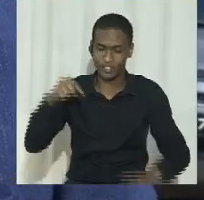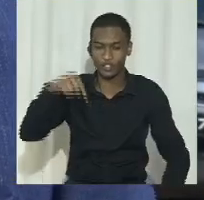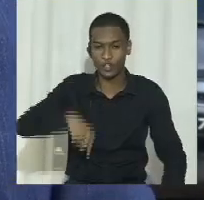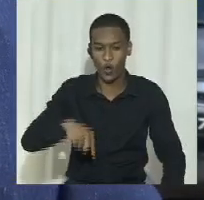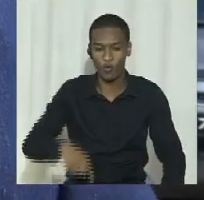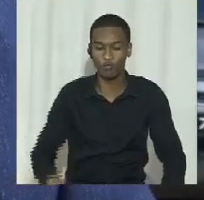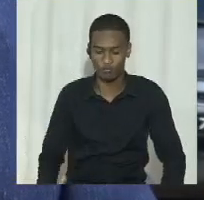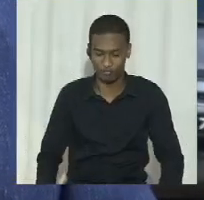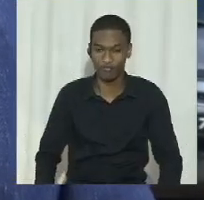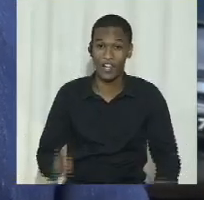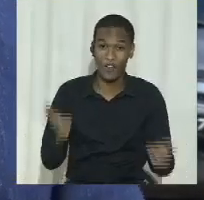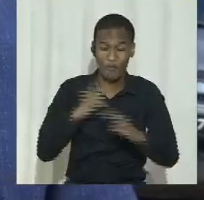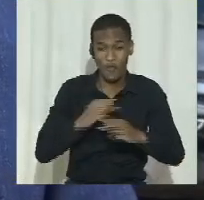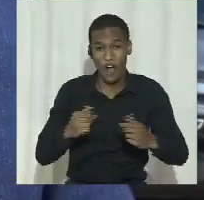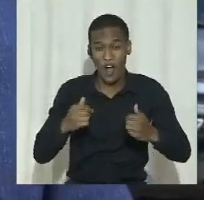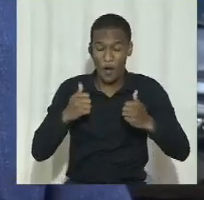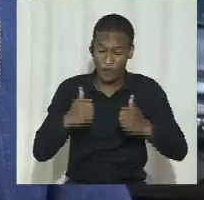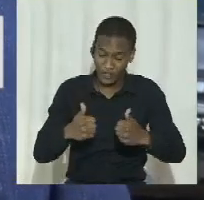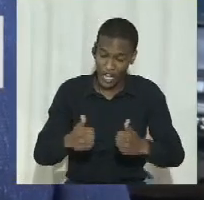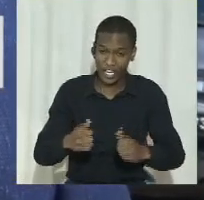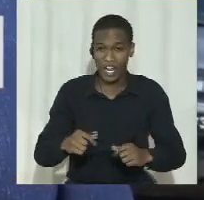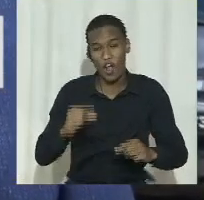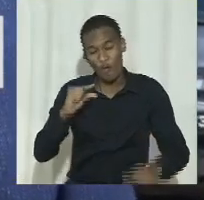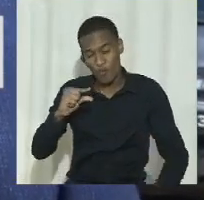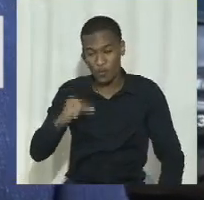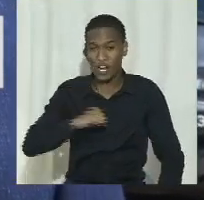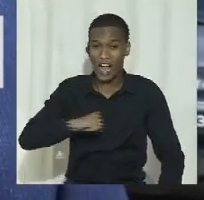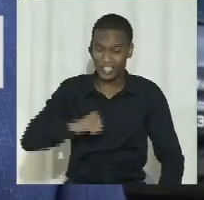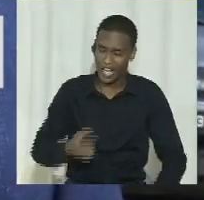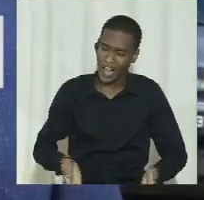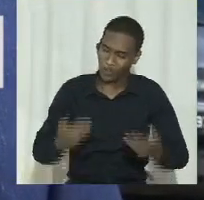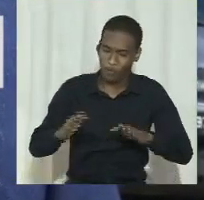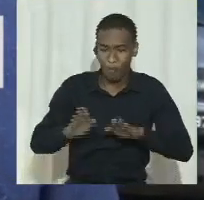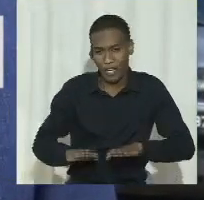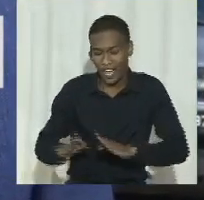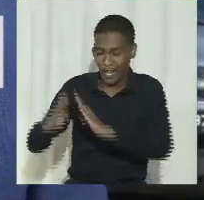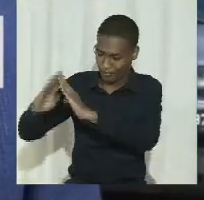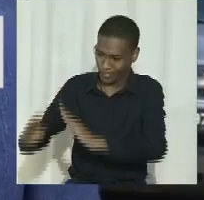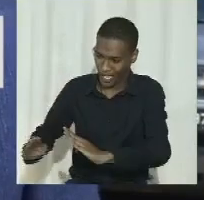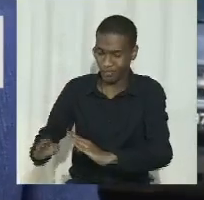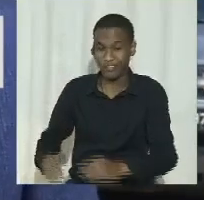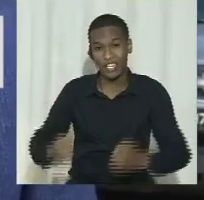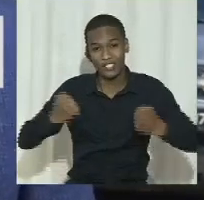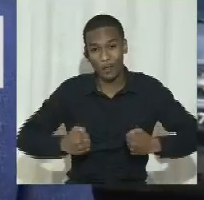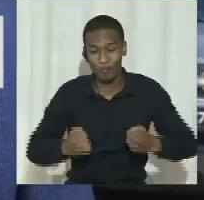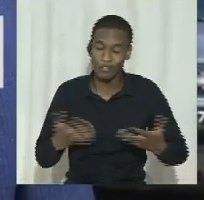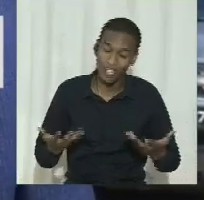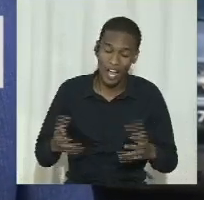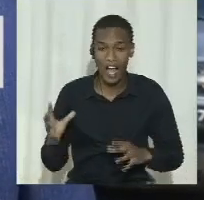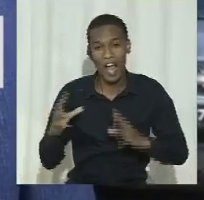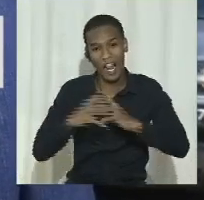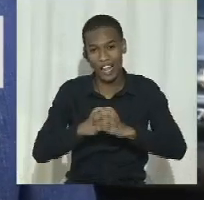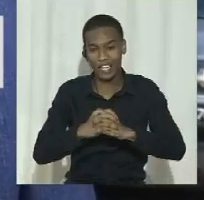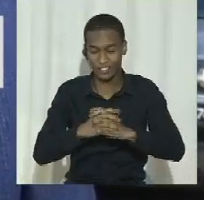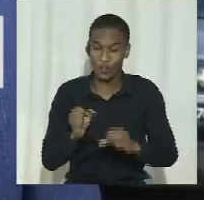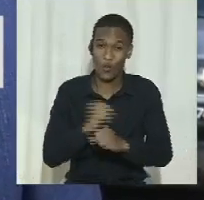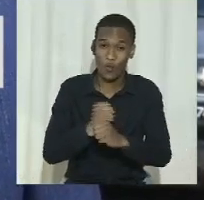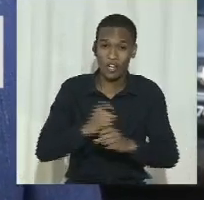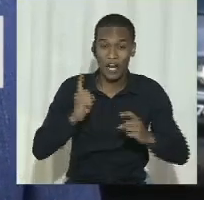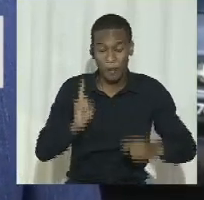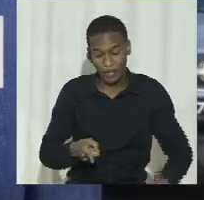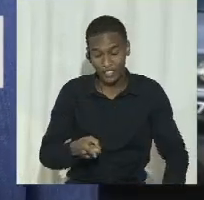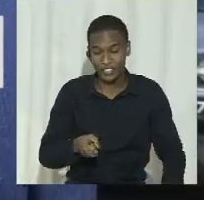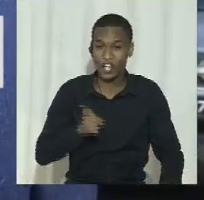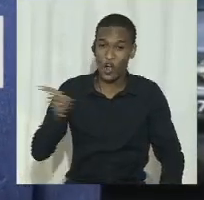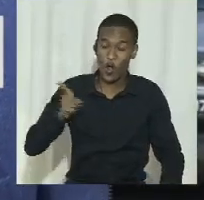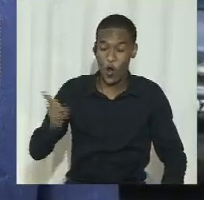ny asanay re tompoko a dia mba mipetrahanareo hatrano sabotsy sy alahady raha misy izany ny ataoko hoe tsena na fivoana sy